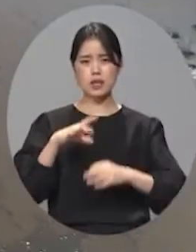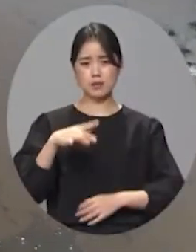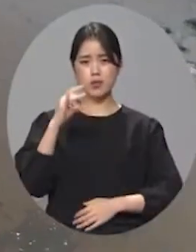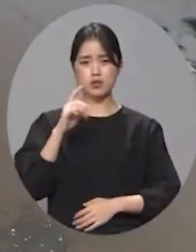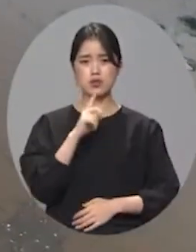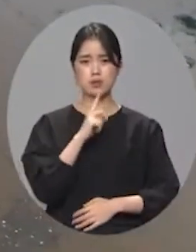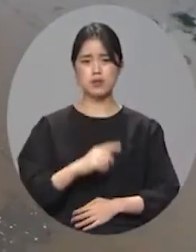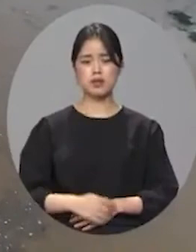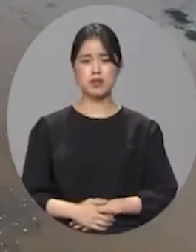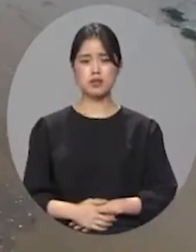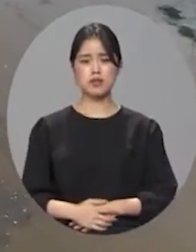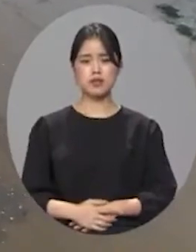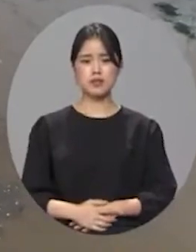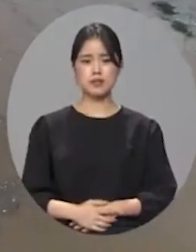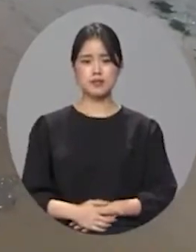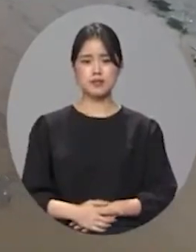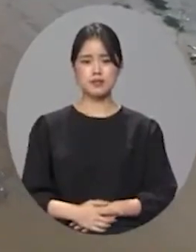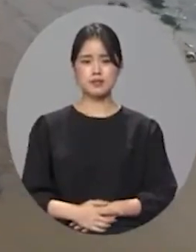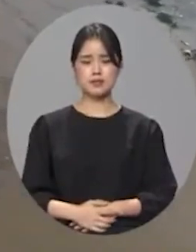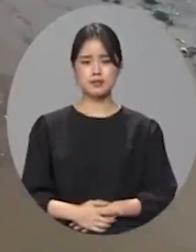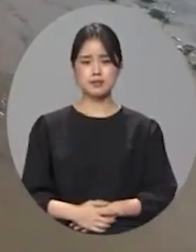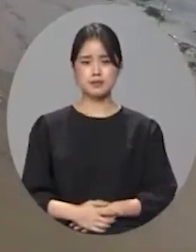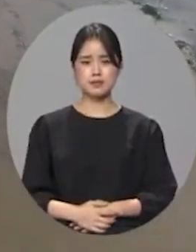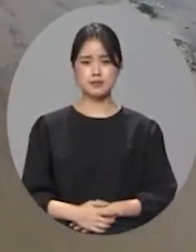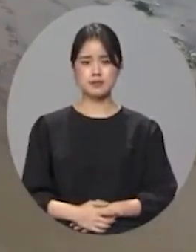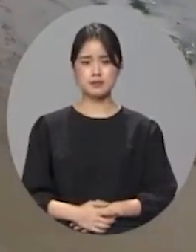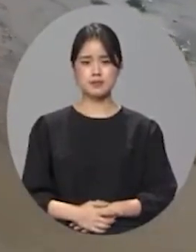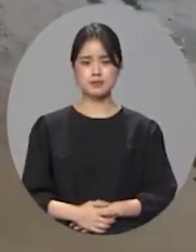보입니다 mbc 뉴스 조수연 이다